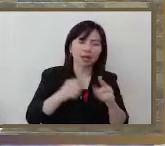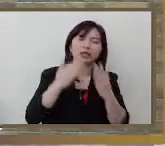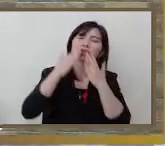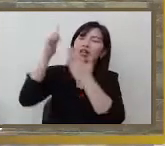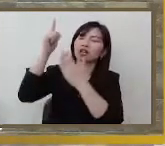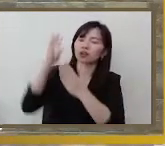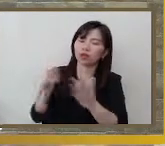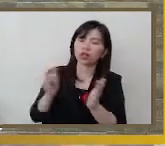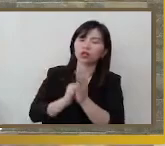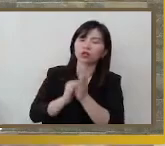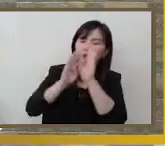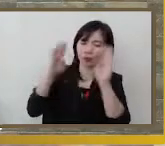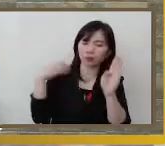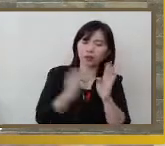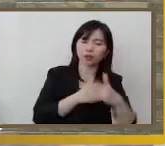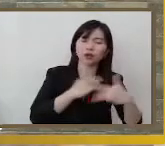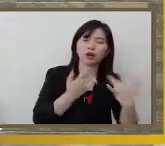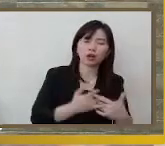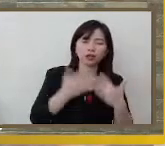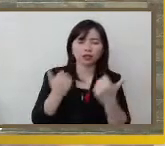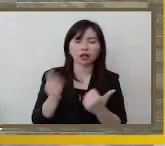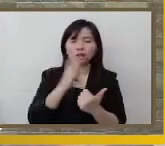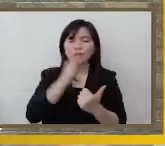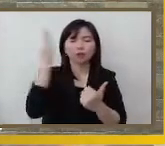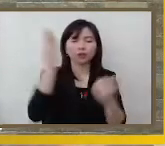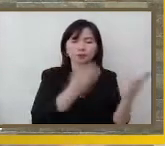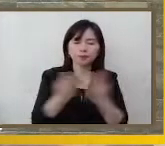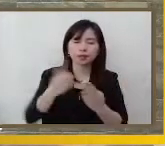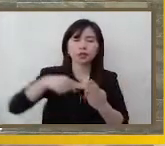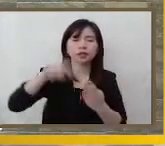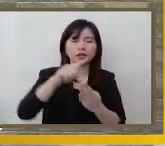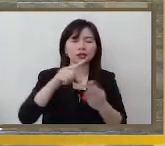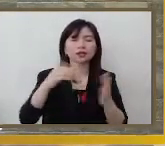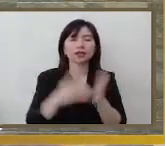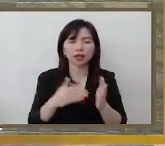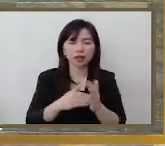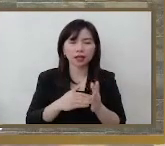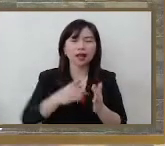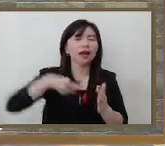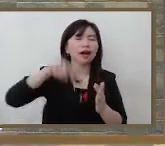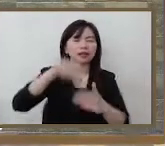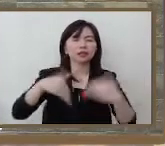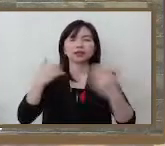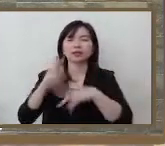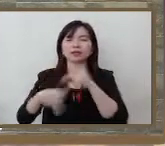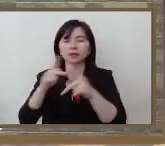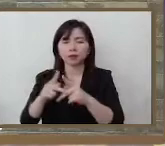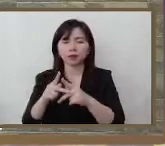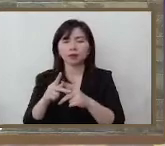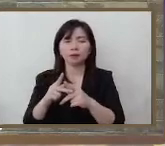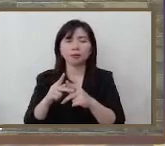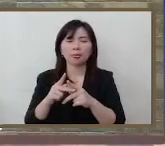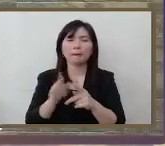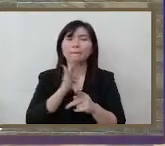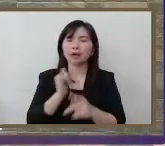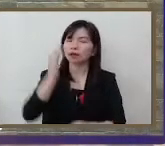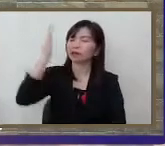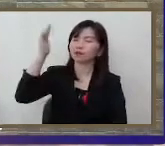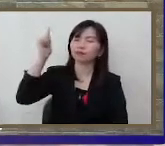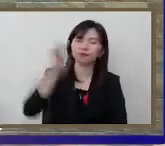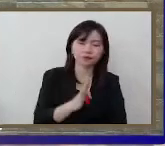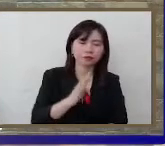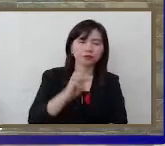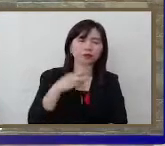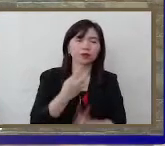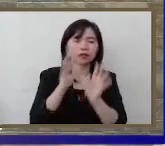dinala niyo po ngayon dito. We are the ones, by your grace, we are the one na mag-heal ng generation ngayon and we will be able